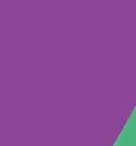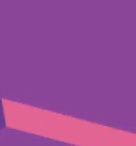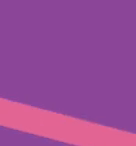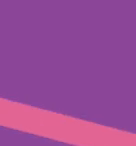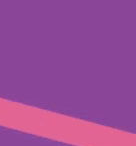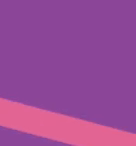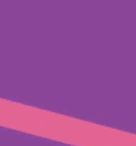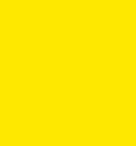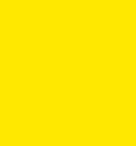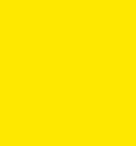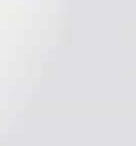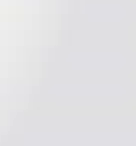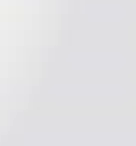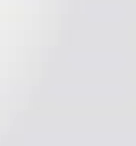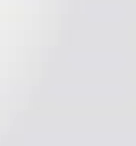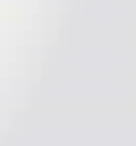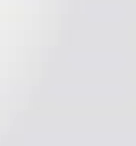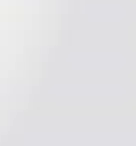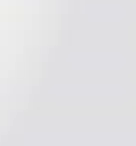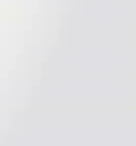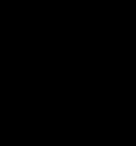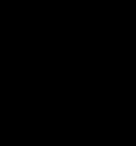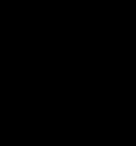terkeluar Didik TV